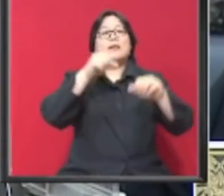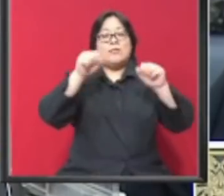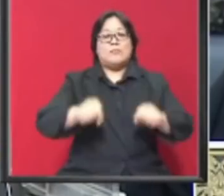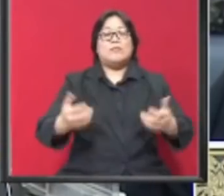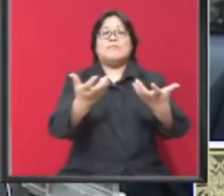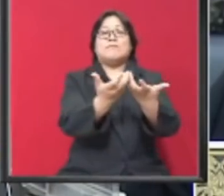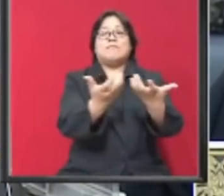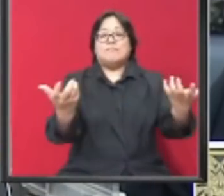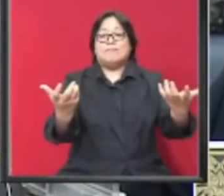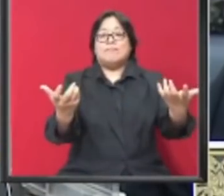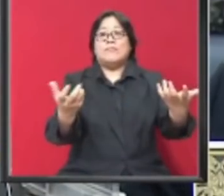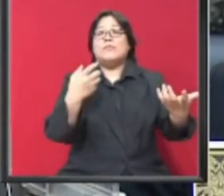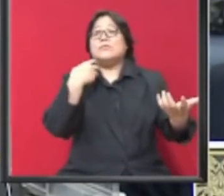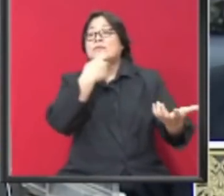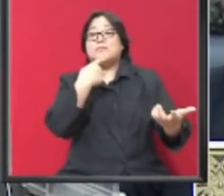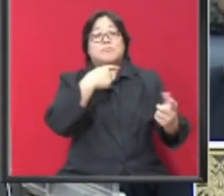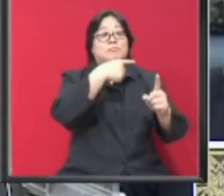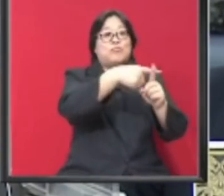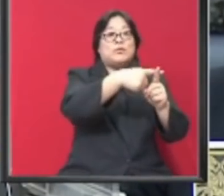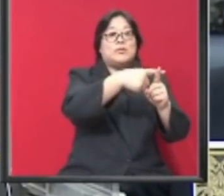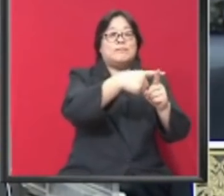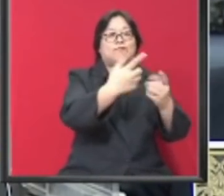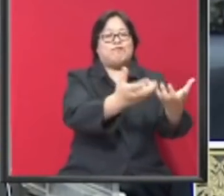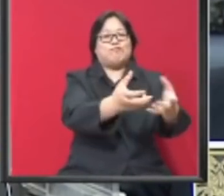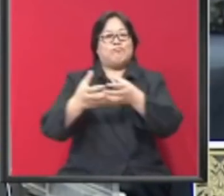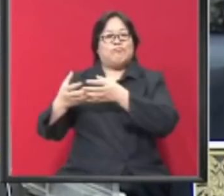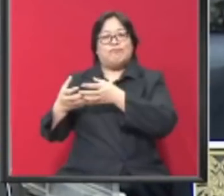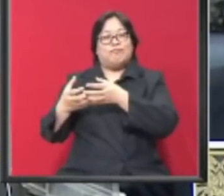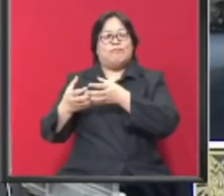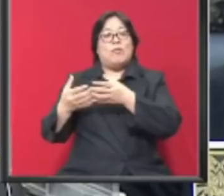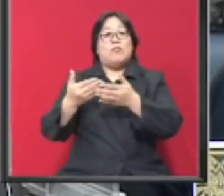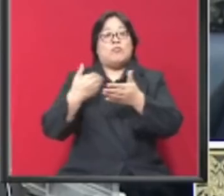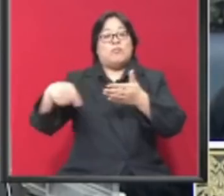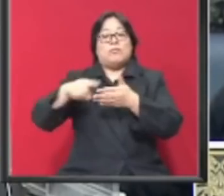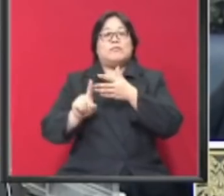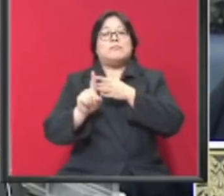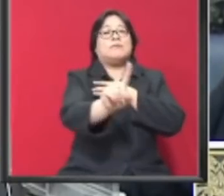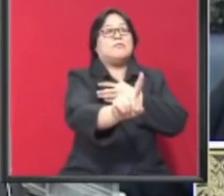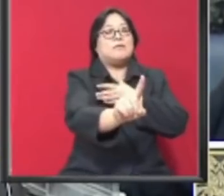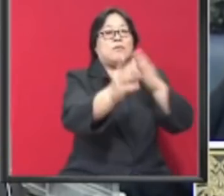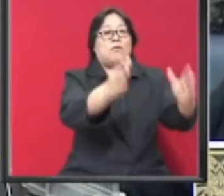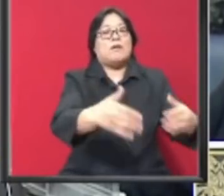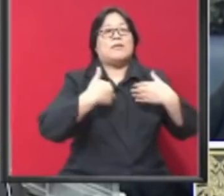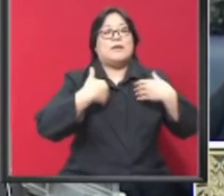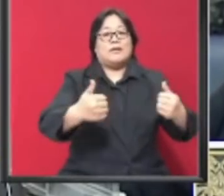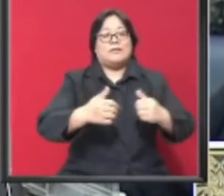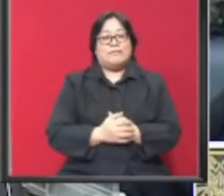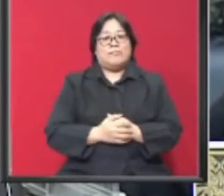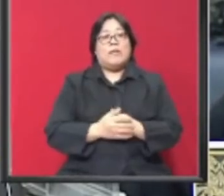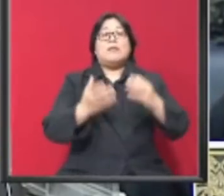asingkan mereka yang positif sebelum mereka dapat berdekatan dengan yang sehat